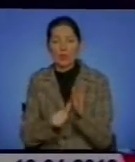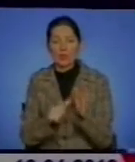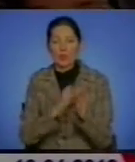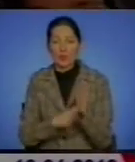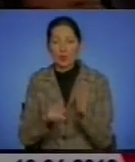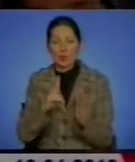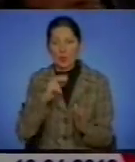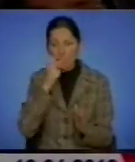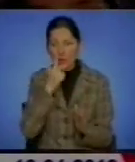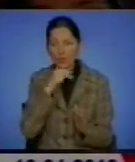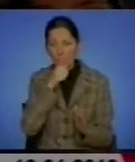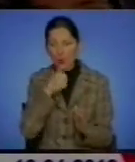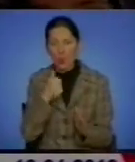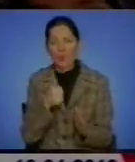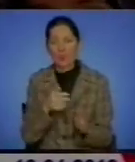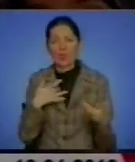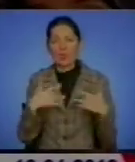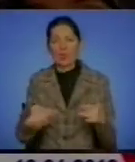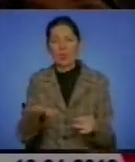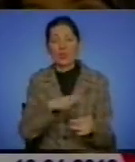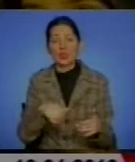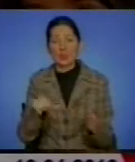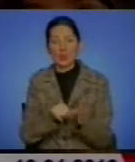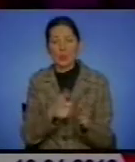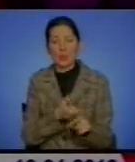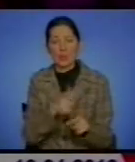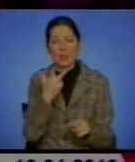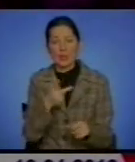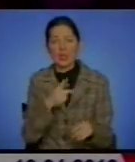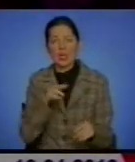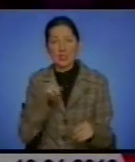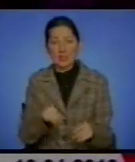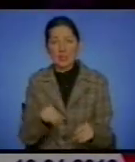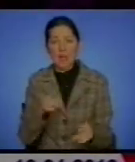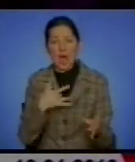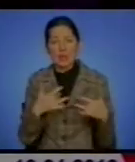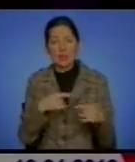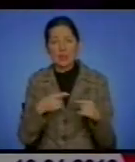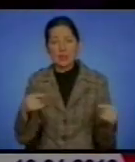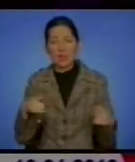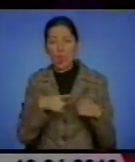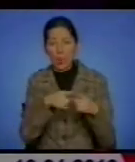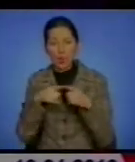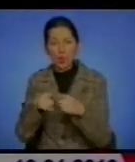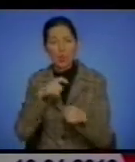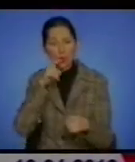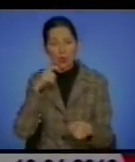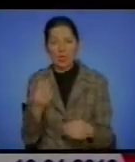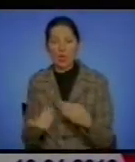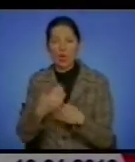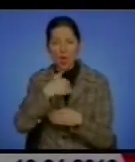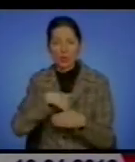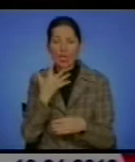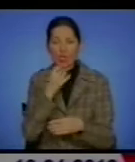концертних майданчиках виступило понад 3 тисячі артистів із різних куточків України, а також гостей із зарубіжжя. У